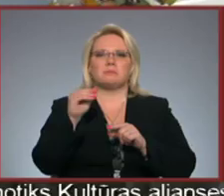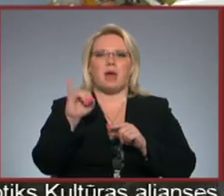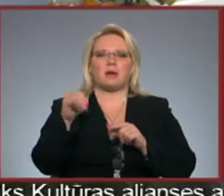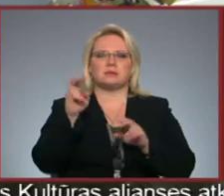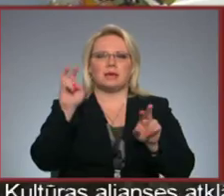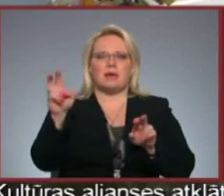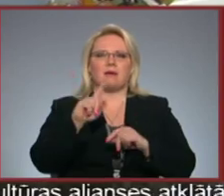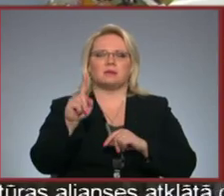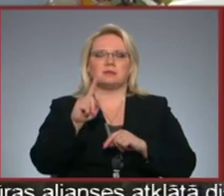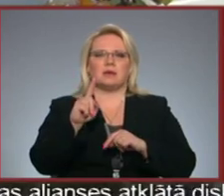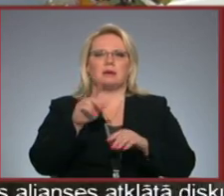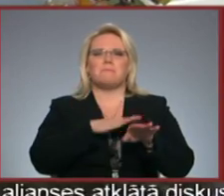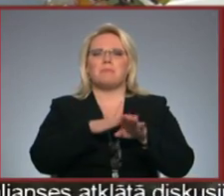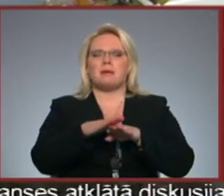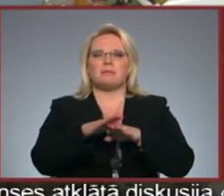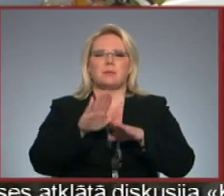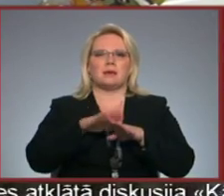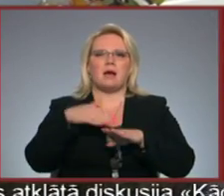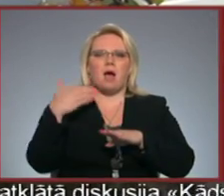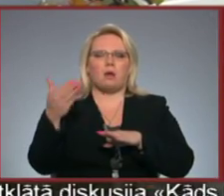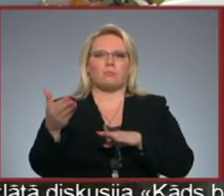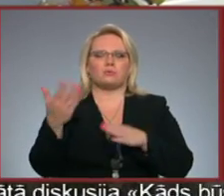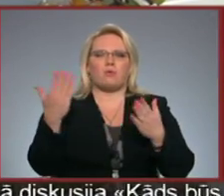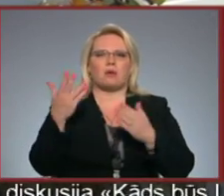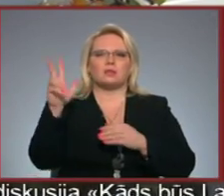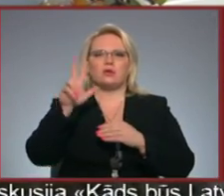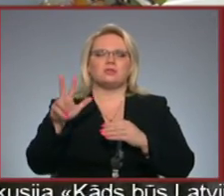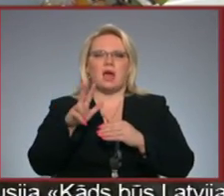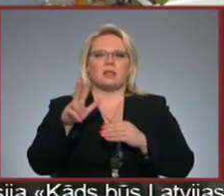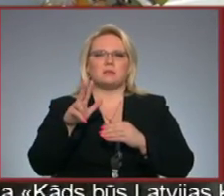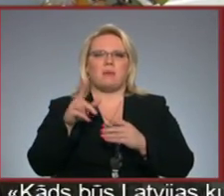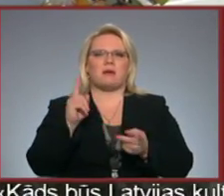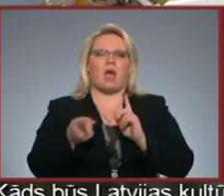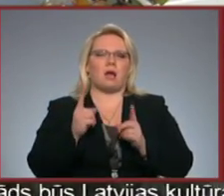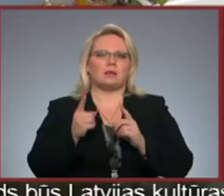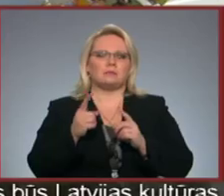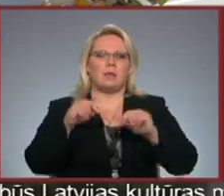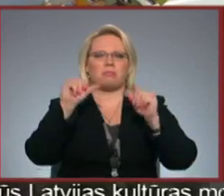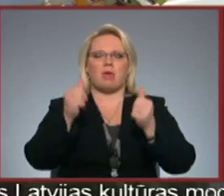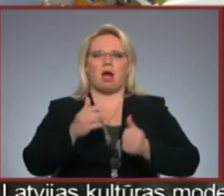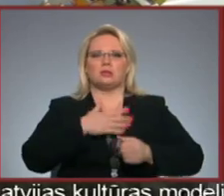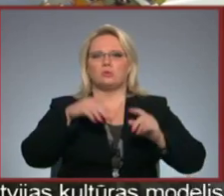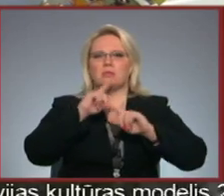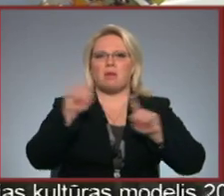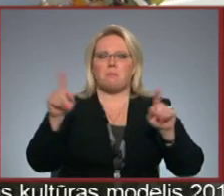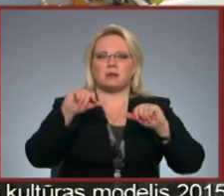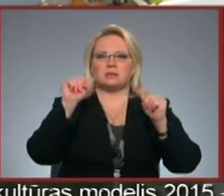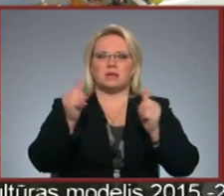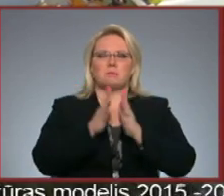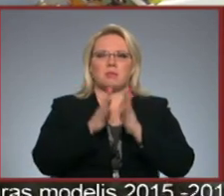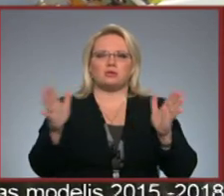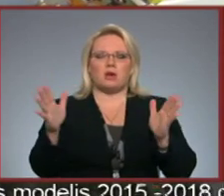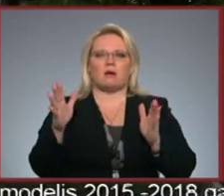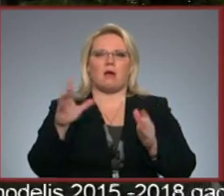vispār tāds pilnīgi ārpus jebkāda sociālistiskā realisma īstenībā tēls. Ļoti neparasts tēls arī tādā plašākā latviešu